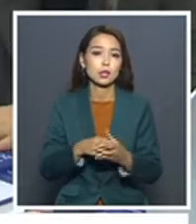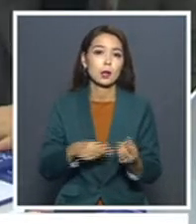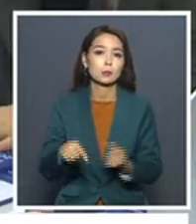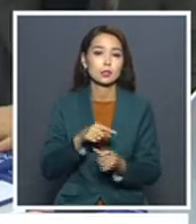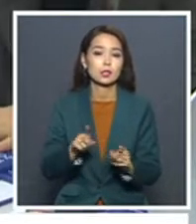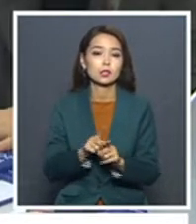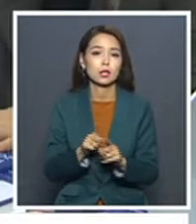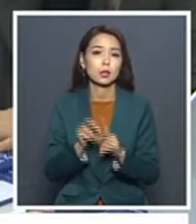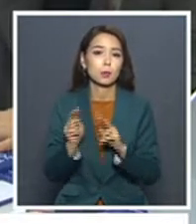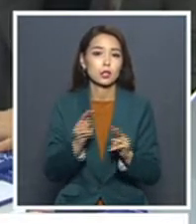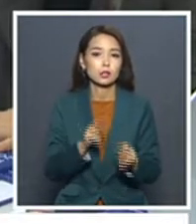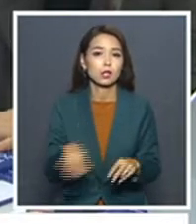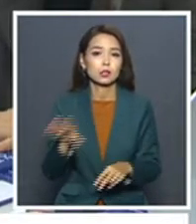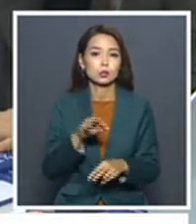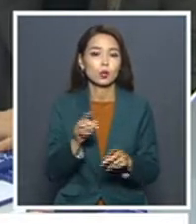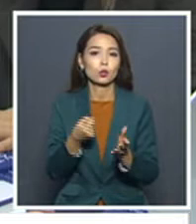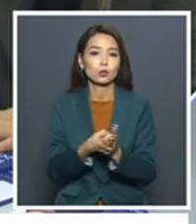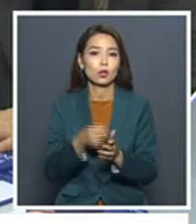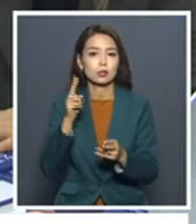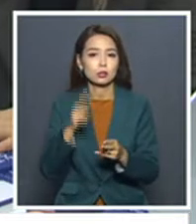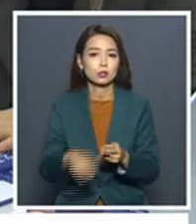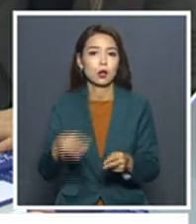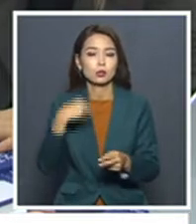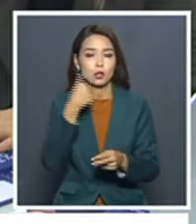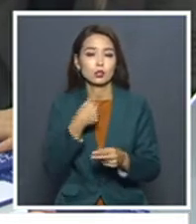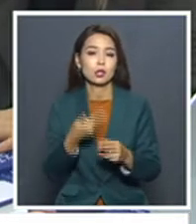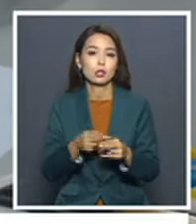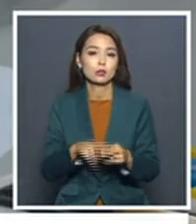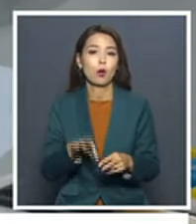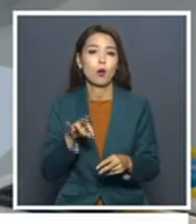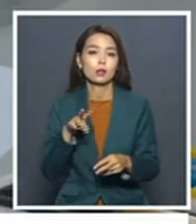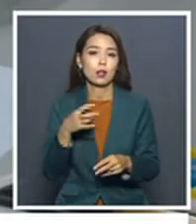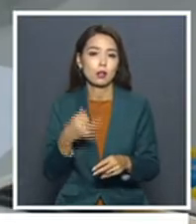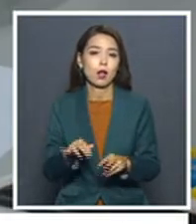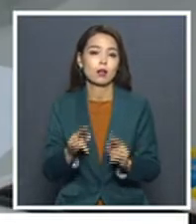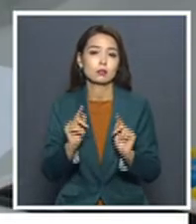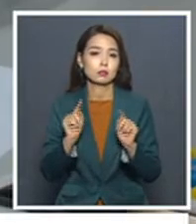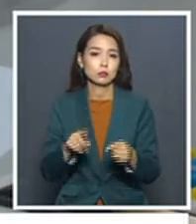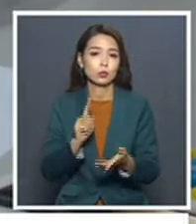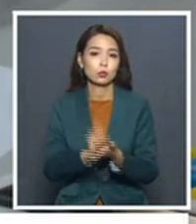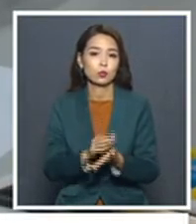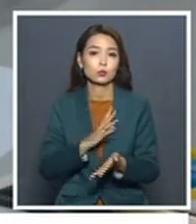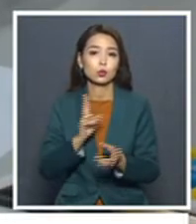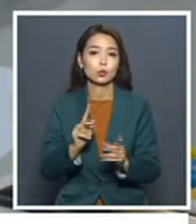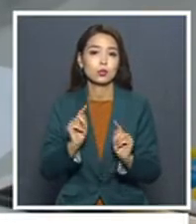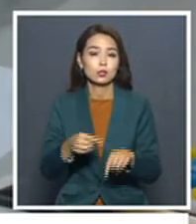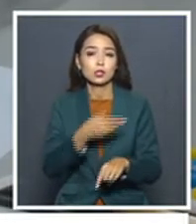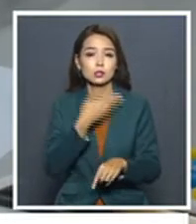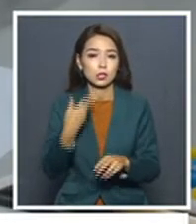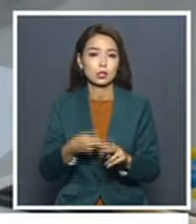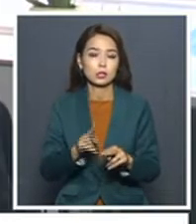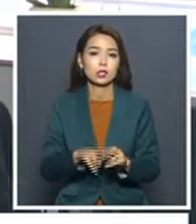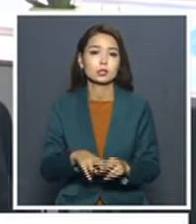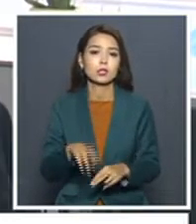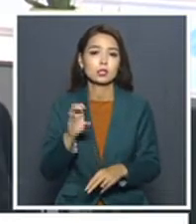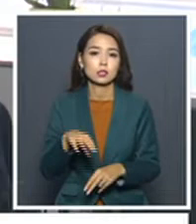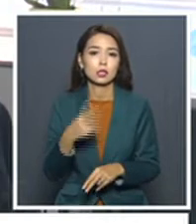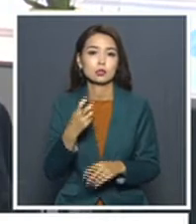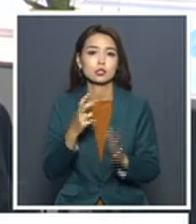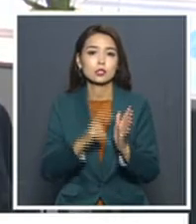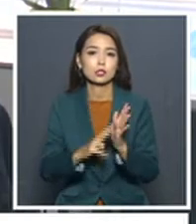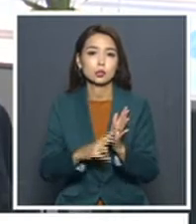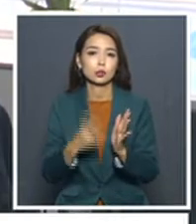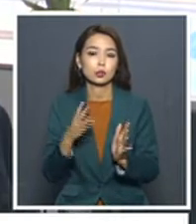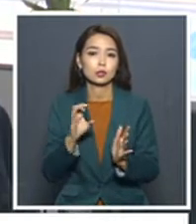касса аппараттарын жыл аяғына дейін онлайн режимде тіркеулері керек. Ал тіркелмегендерге әкімшілік кодекстің 284-ші